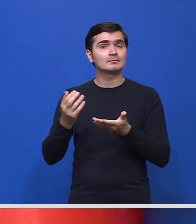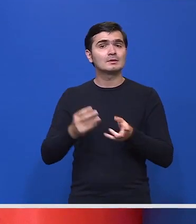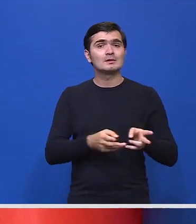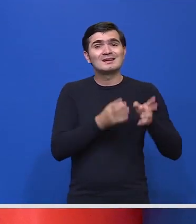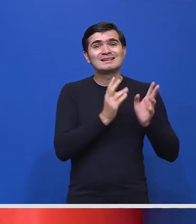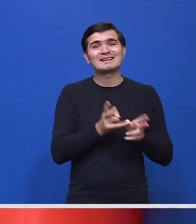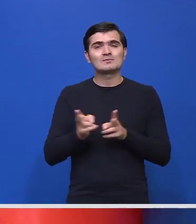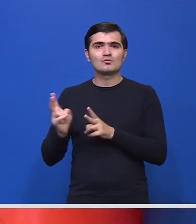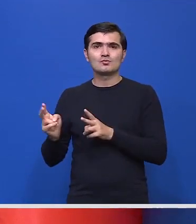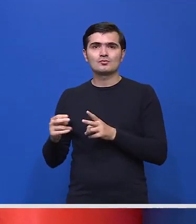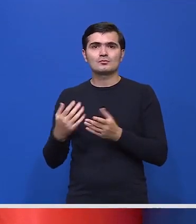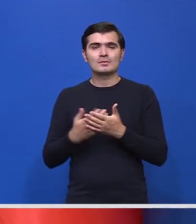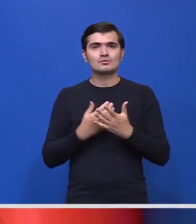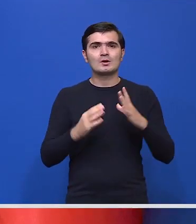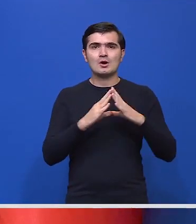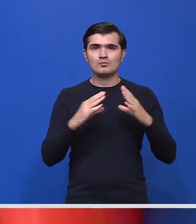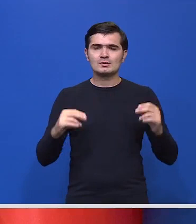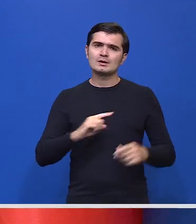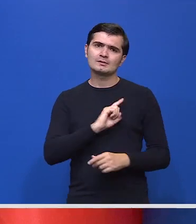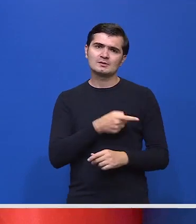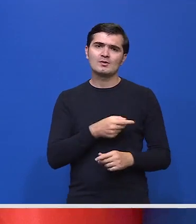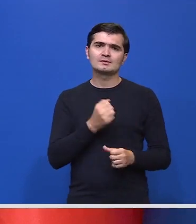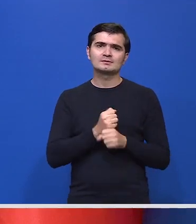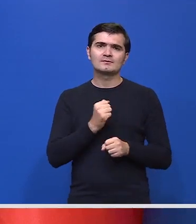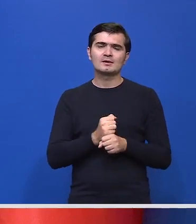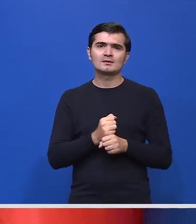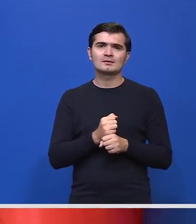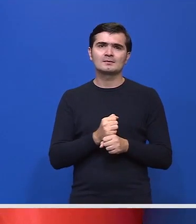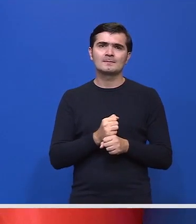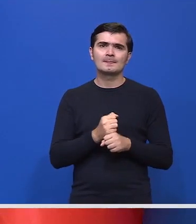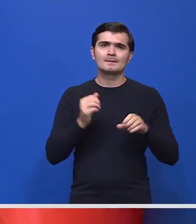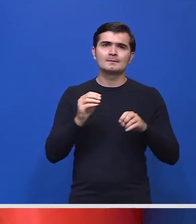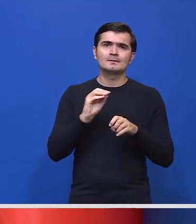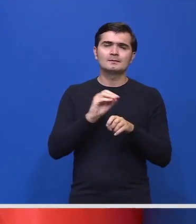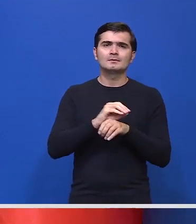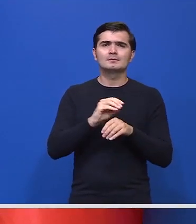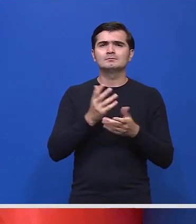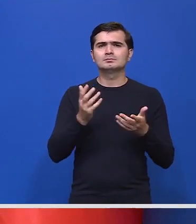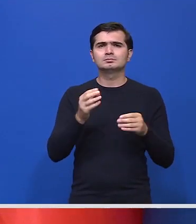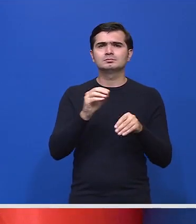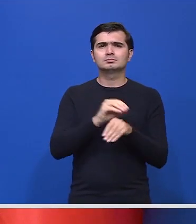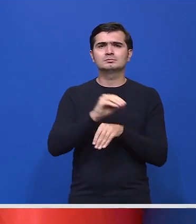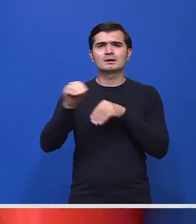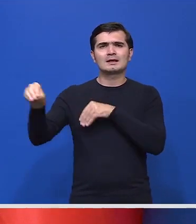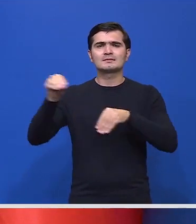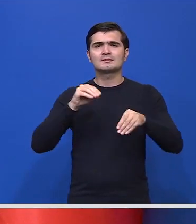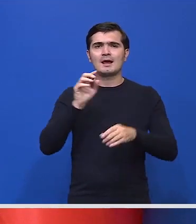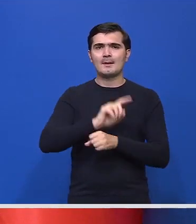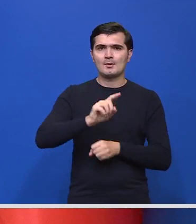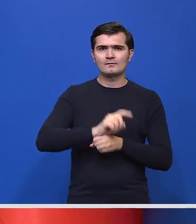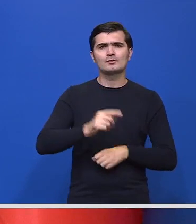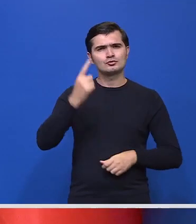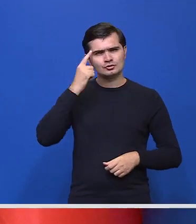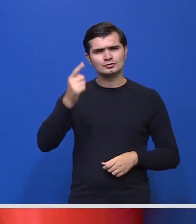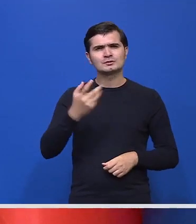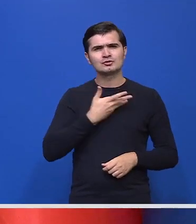ritmul în care România va putea permite tranzitarea acestor mărfuri pe teritoriul său, alături de alte măsuri. Știți că recent